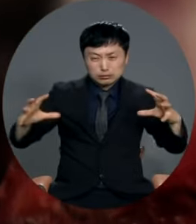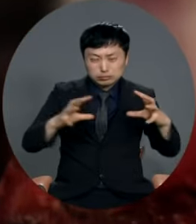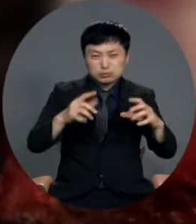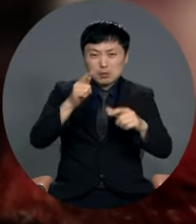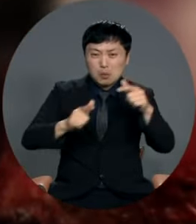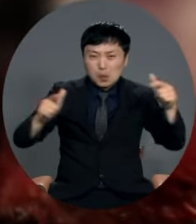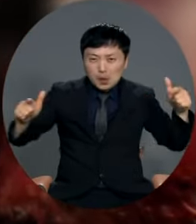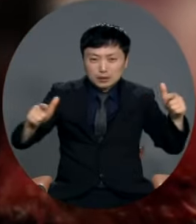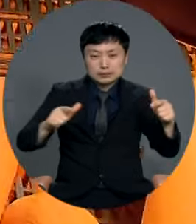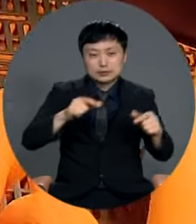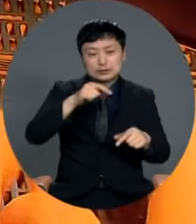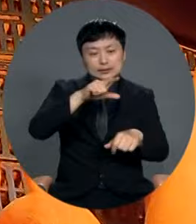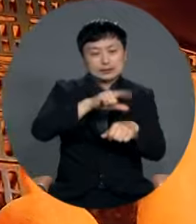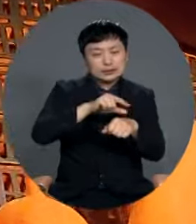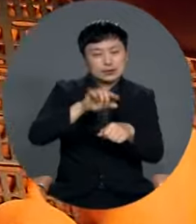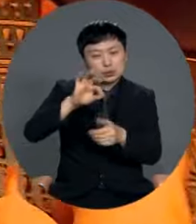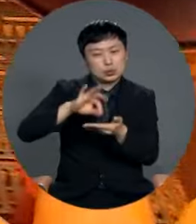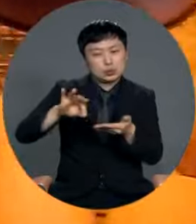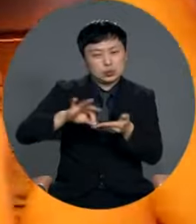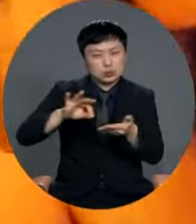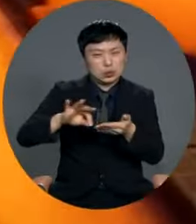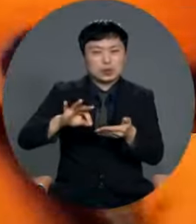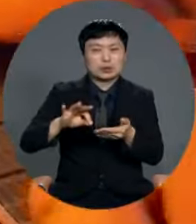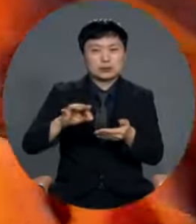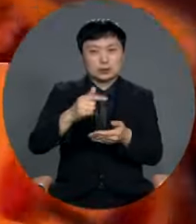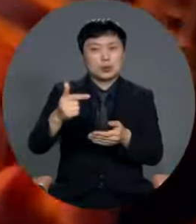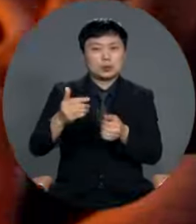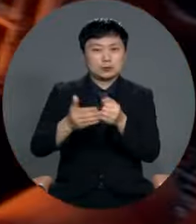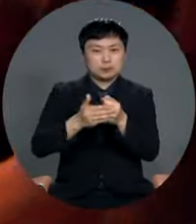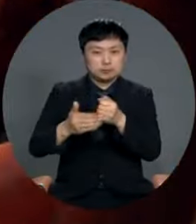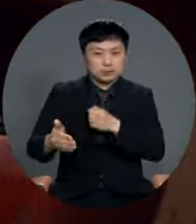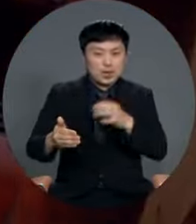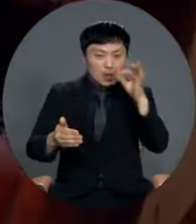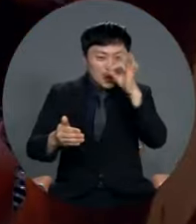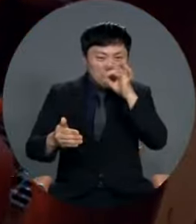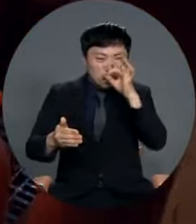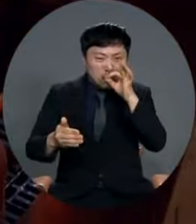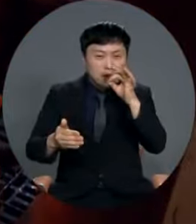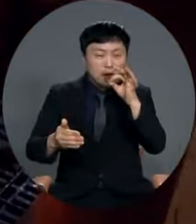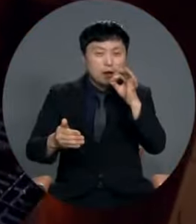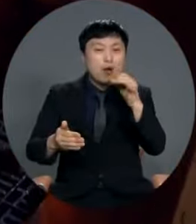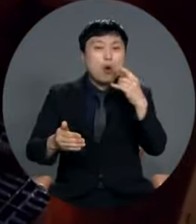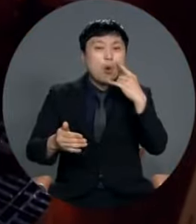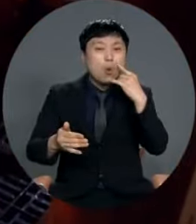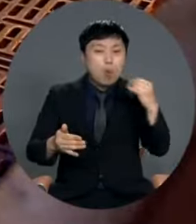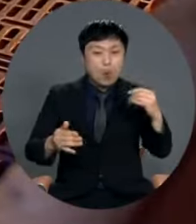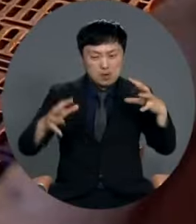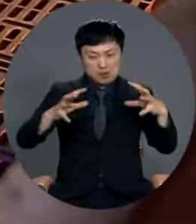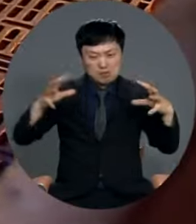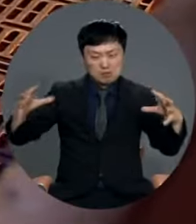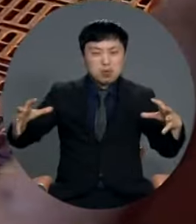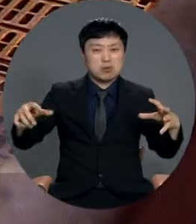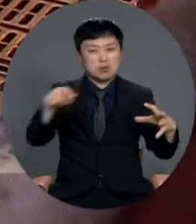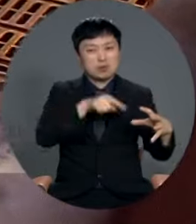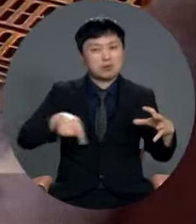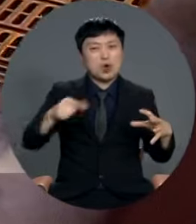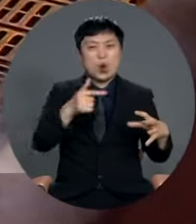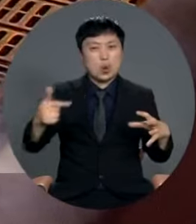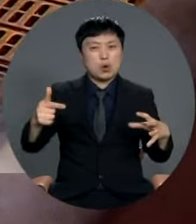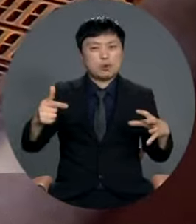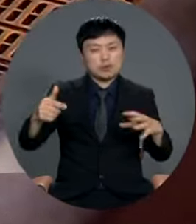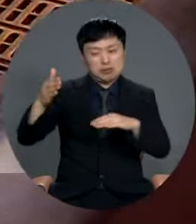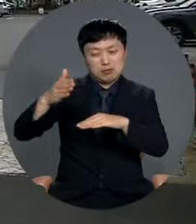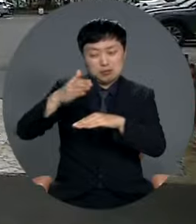때문입니다. 어미돼지 모돈은 이 규격에서 벗어난 대표적인 비규격돈인데 지역의 비규격돈